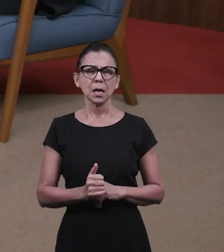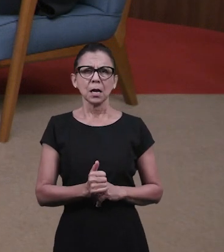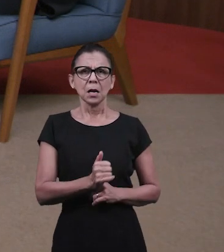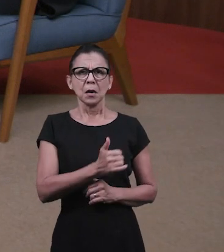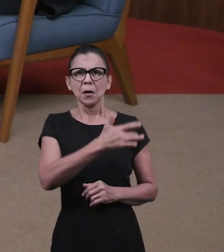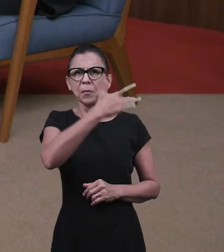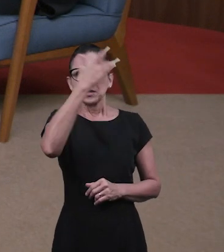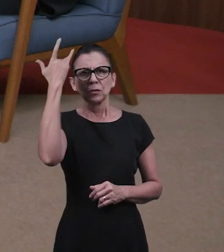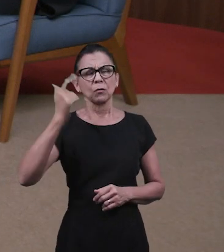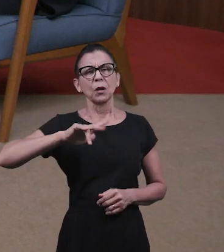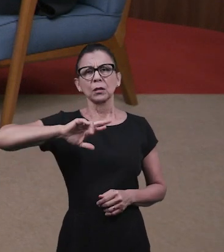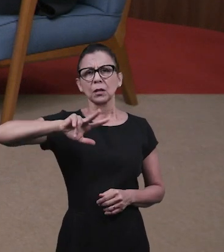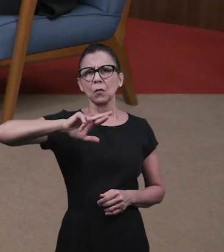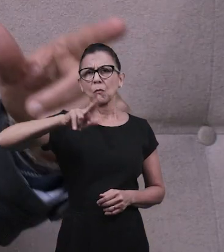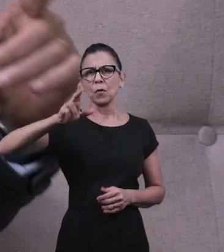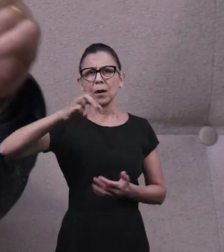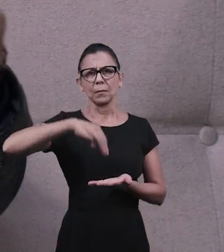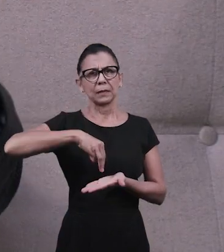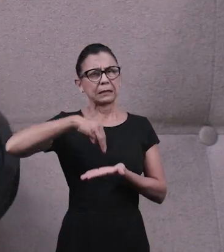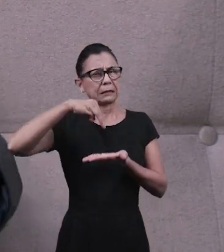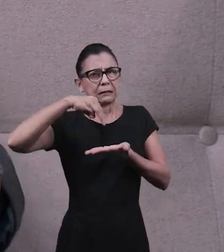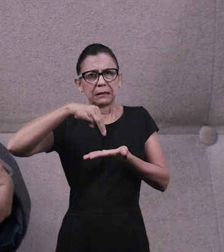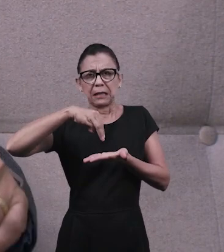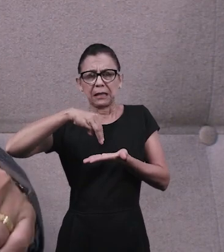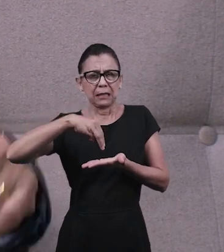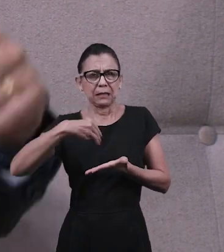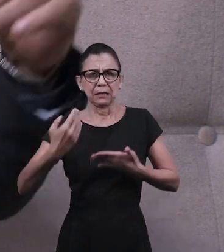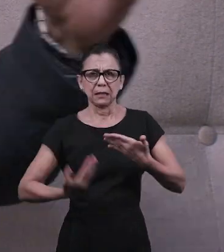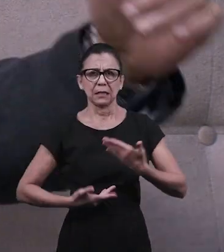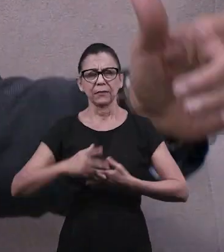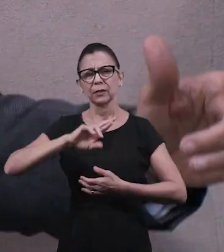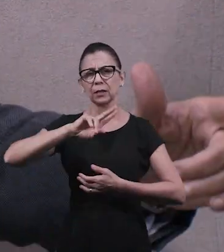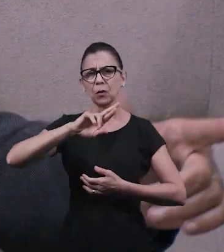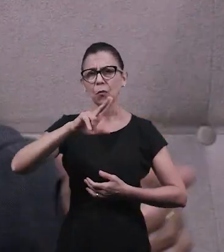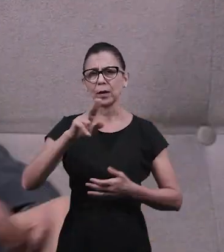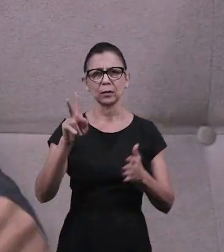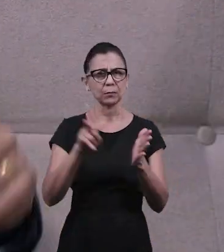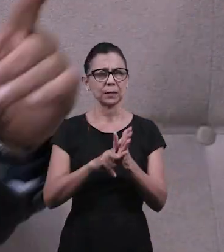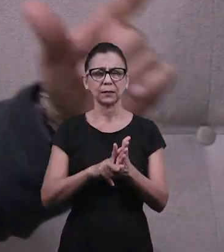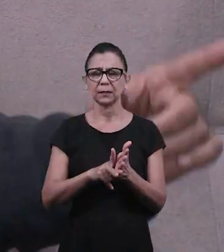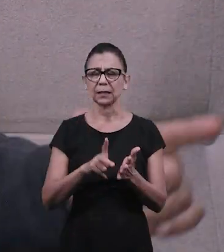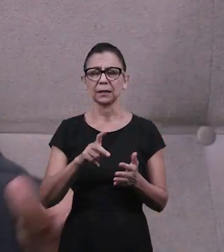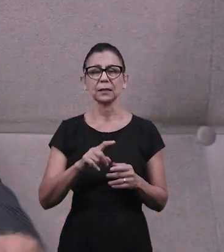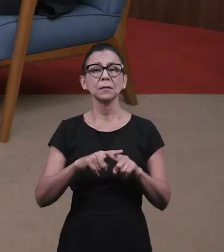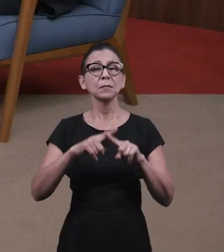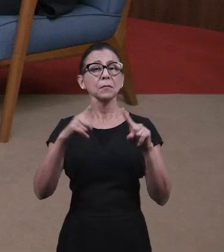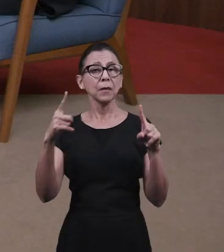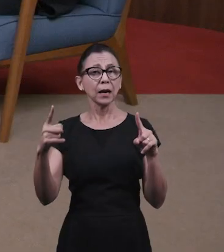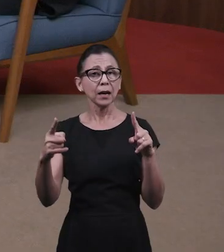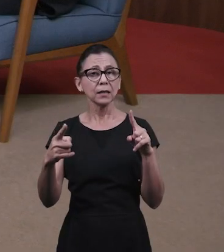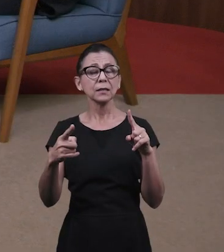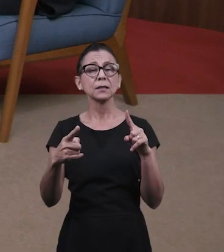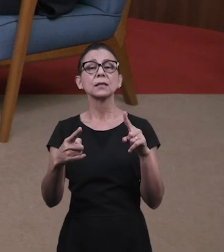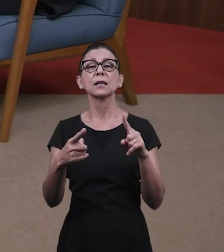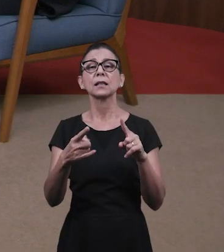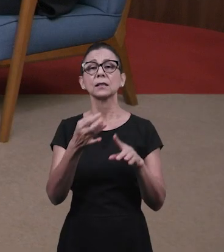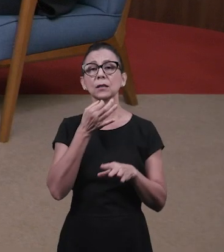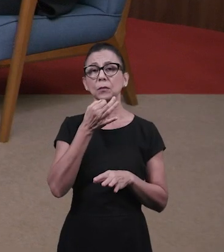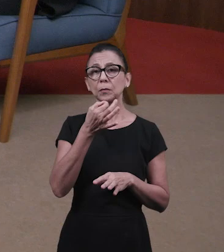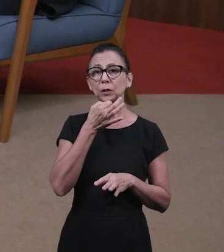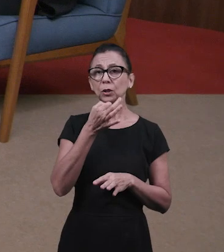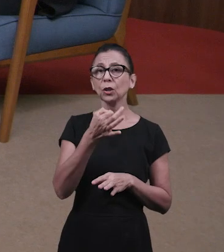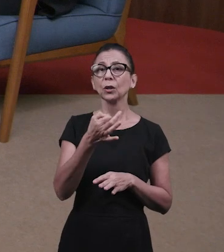de l'Église assistent au programme et envoient leurs commentaires, leur participation. À ceux-ci,